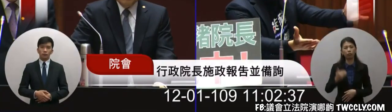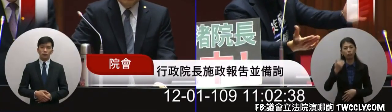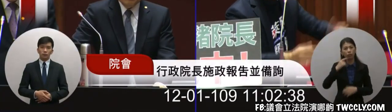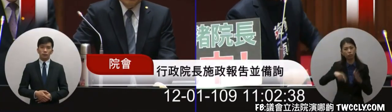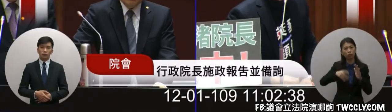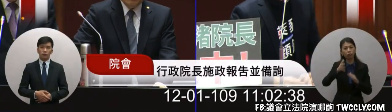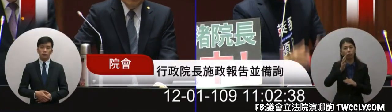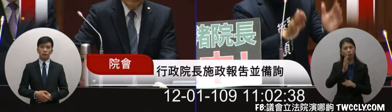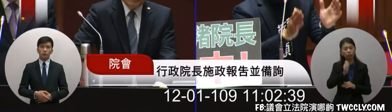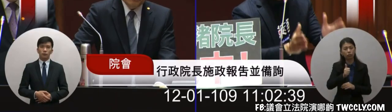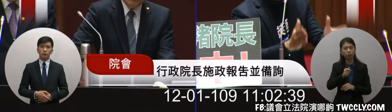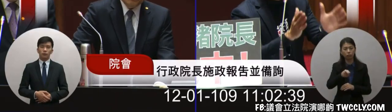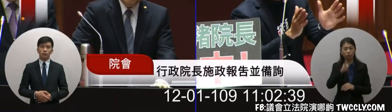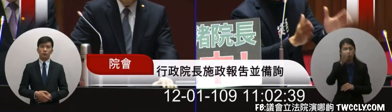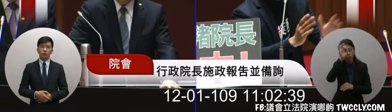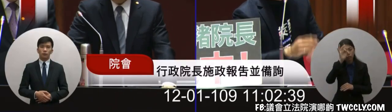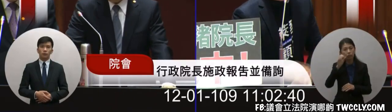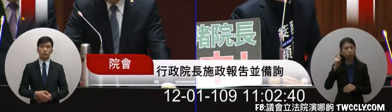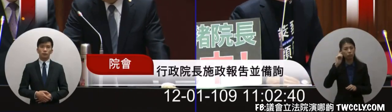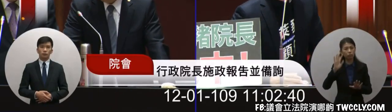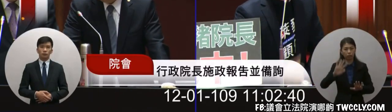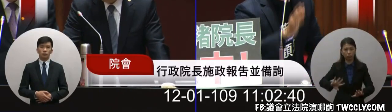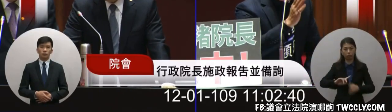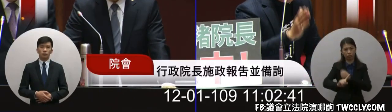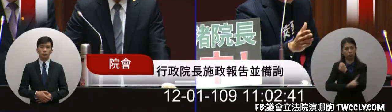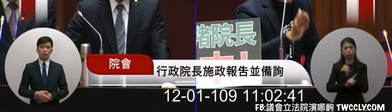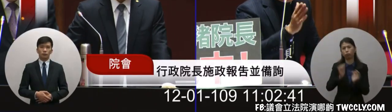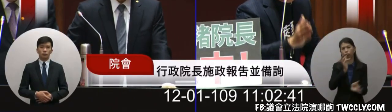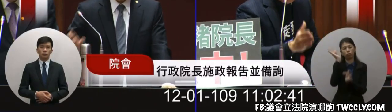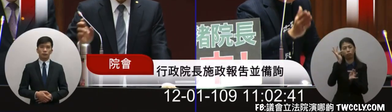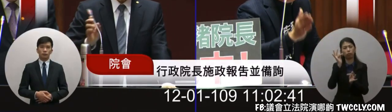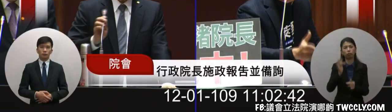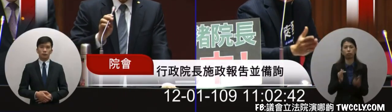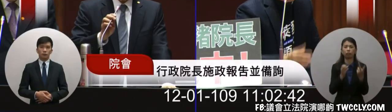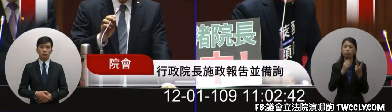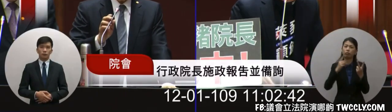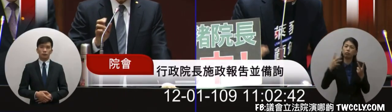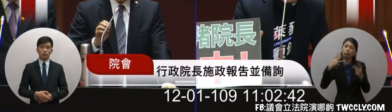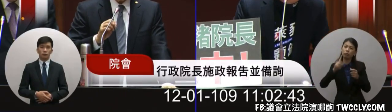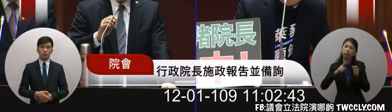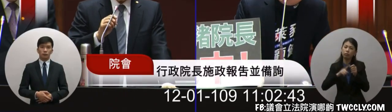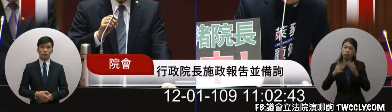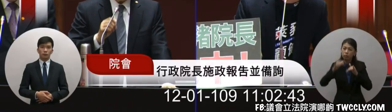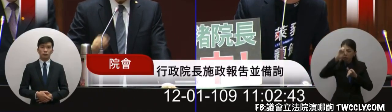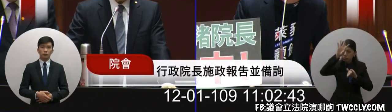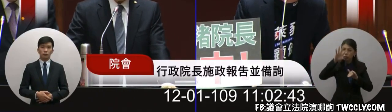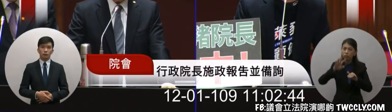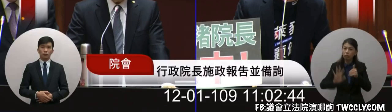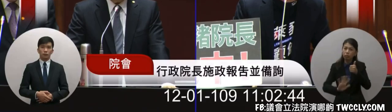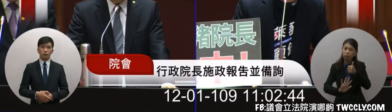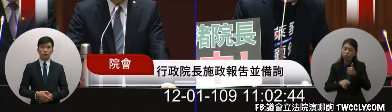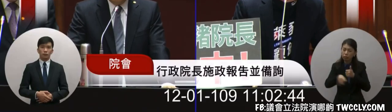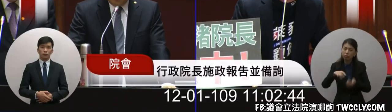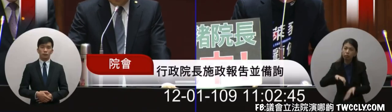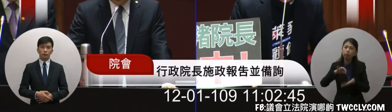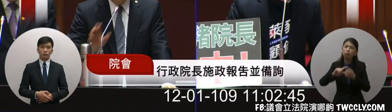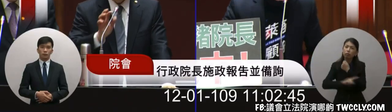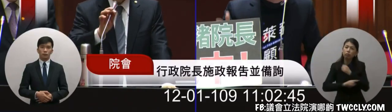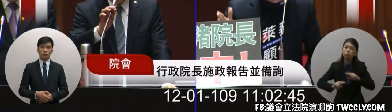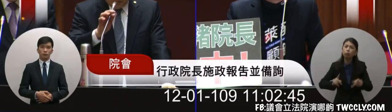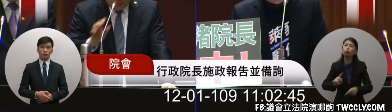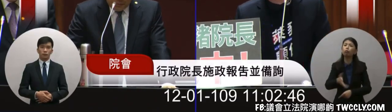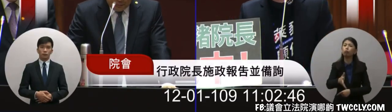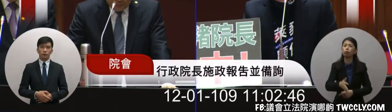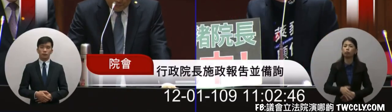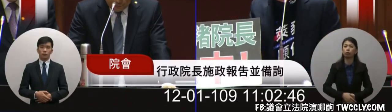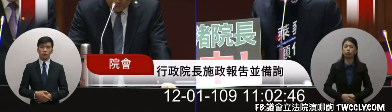长您刚讲的现在的法已经足够了，那2018年民进党委员在提这个修法是修什么？当